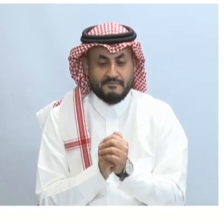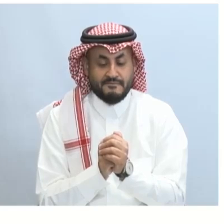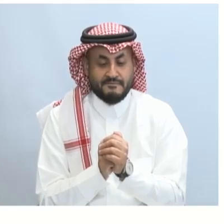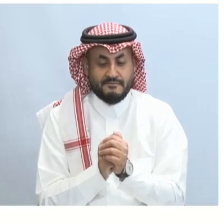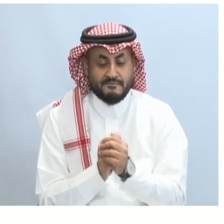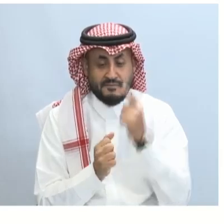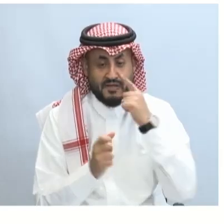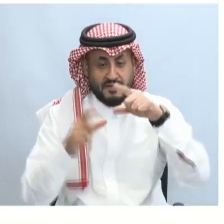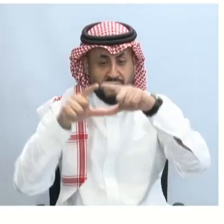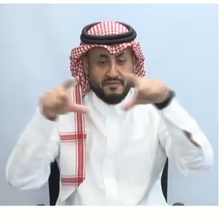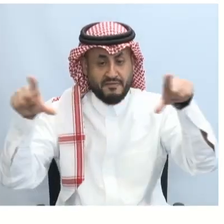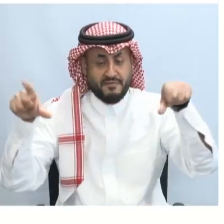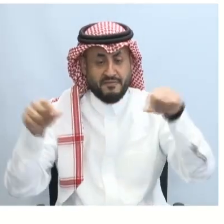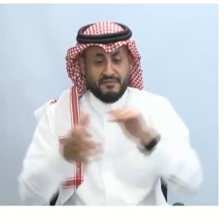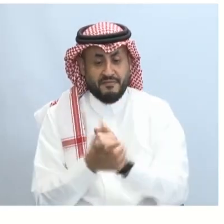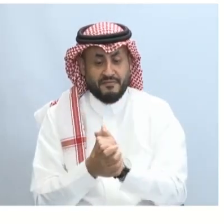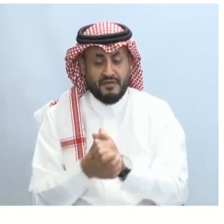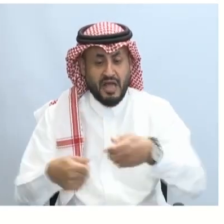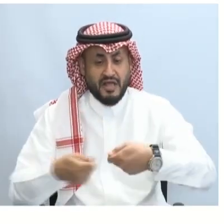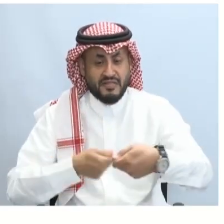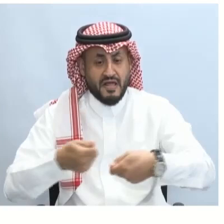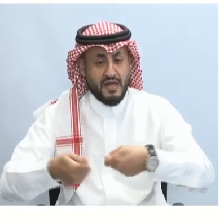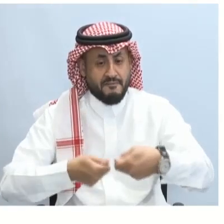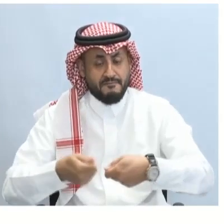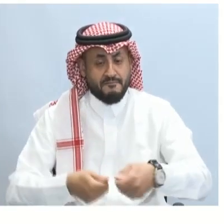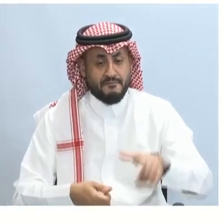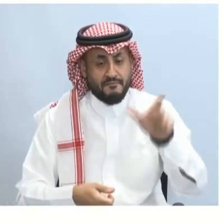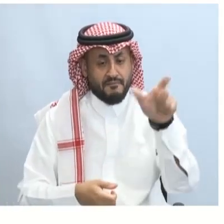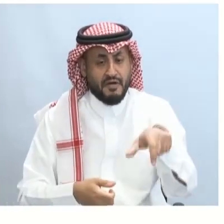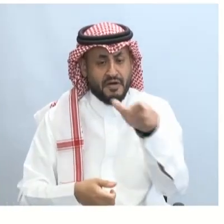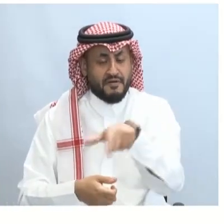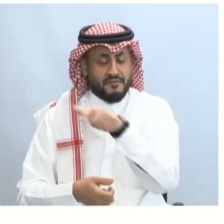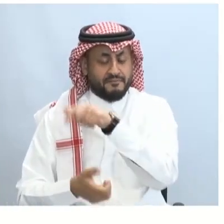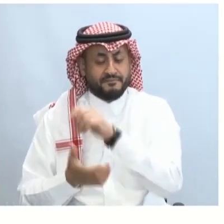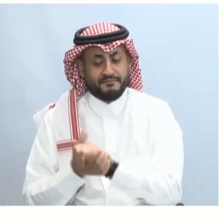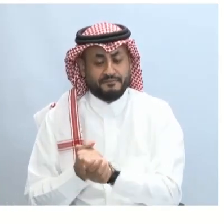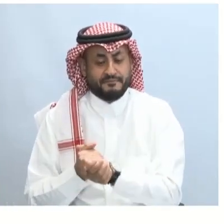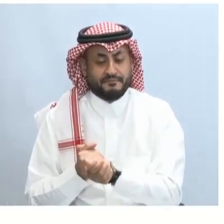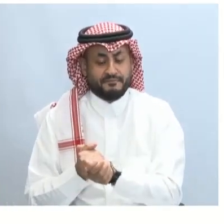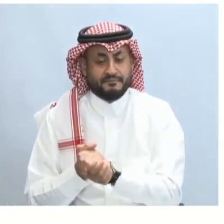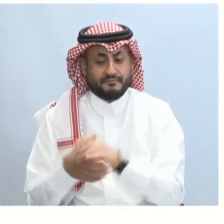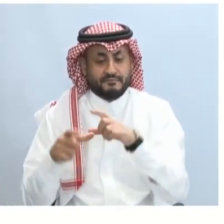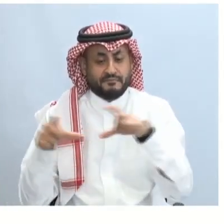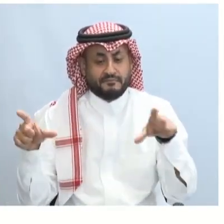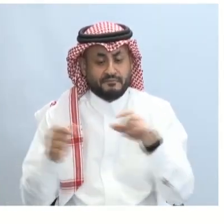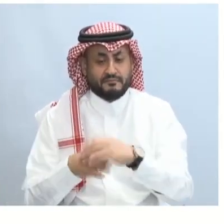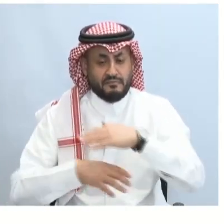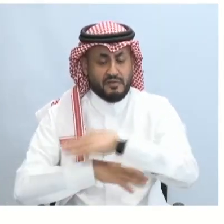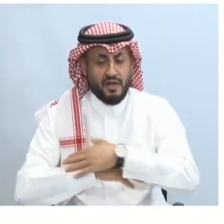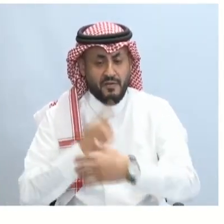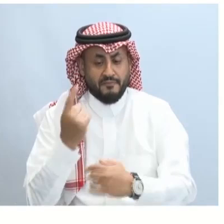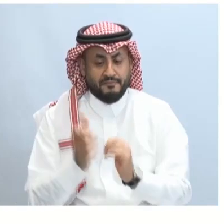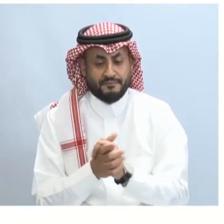هذا هو عنوان الوحده التعامل مع الناس التعامل مع الناس وعنوان الدرس هو الاداب